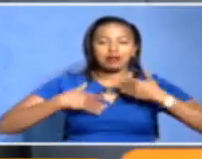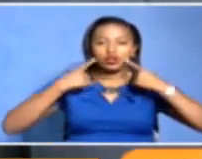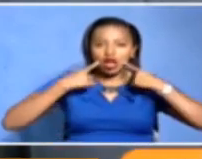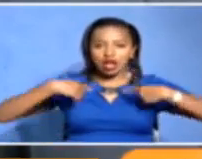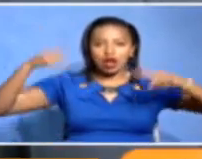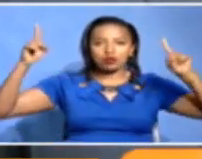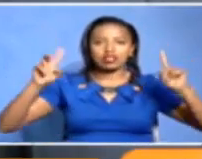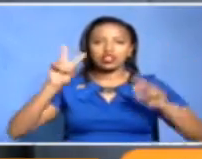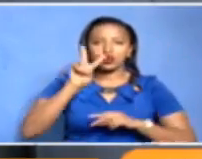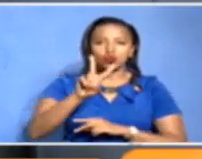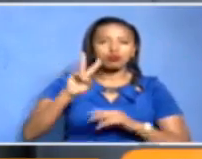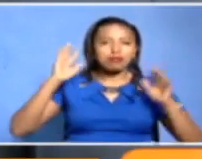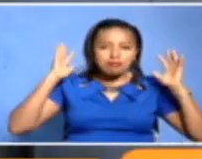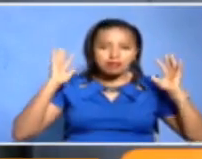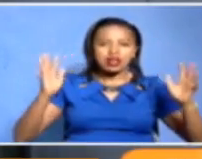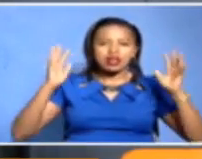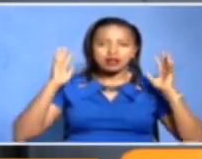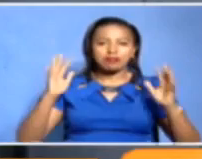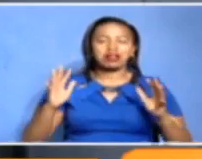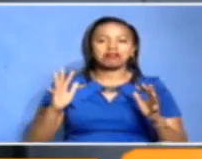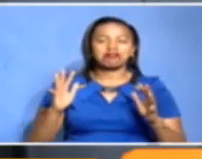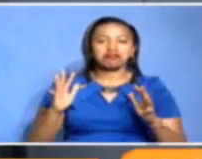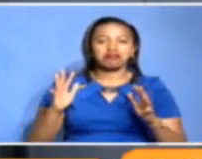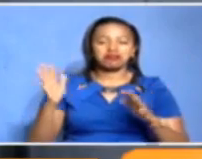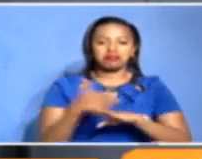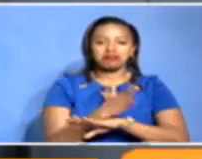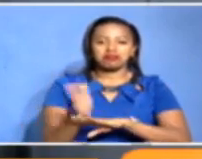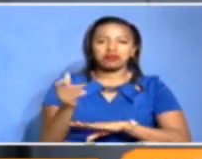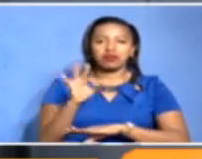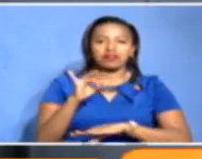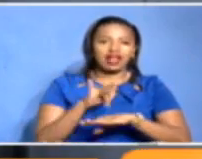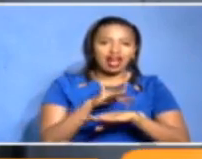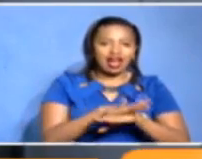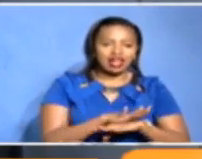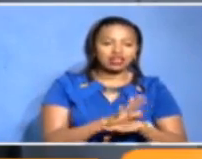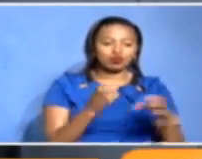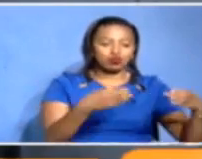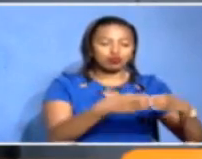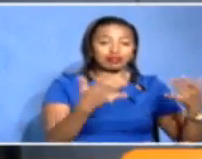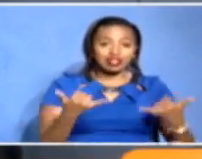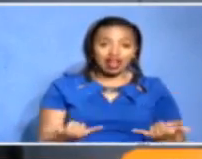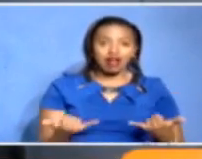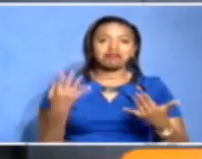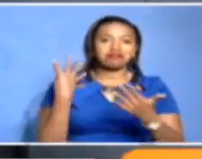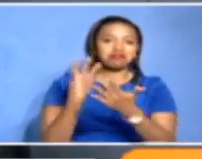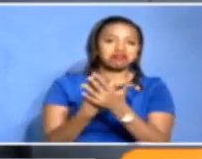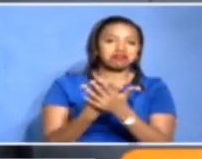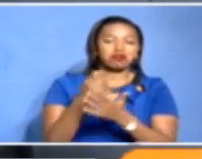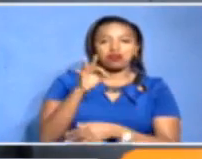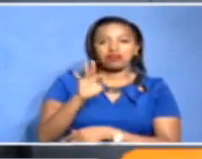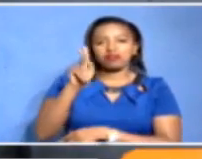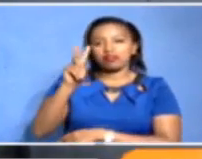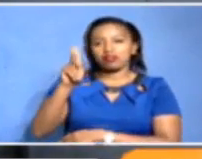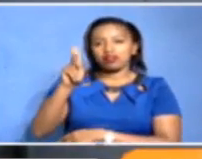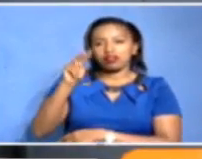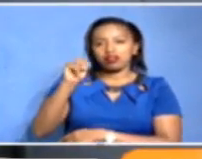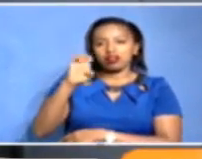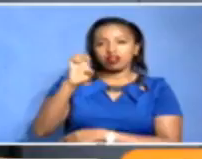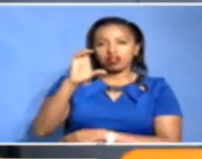the greatest masterminds of the early exposure ring are now in the custody of NEC and